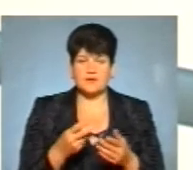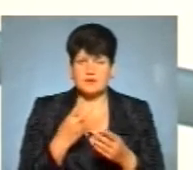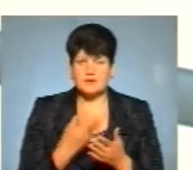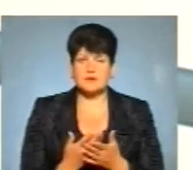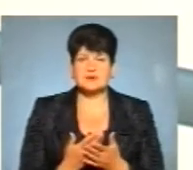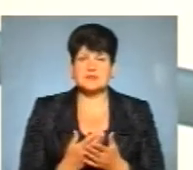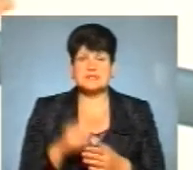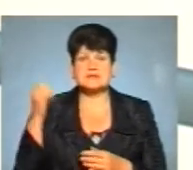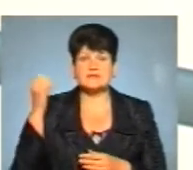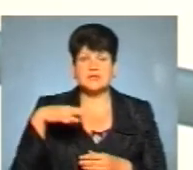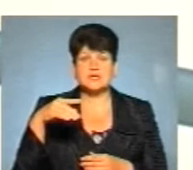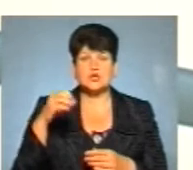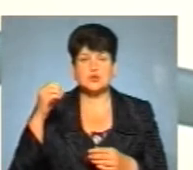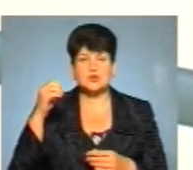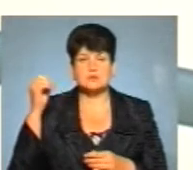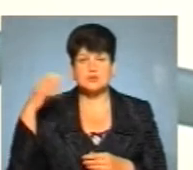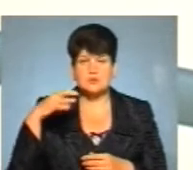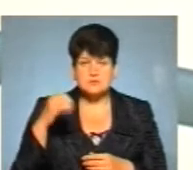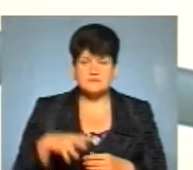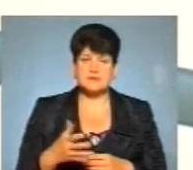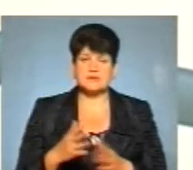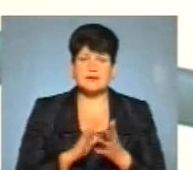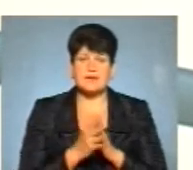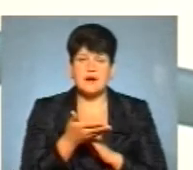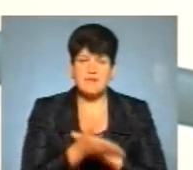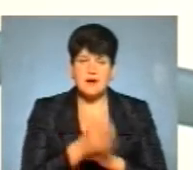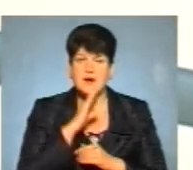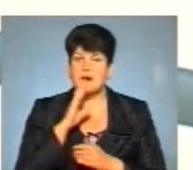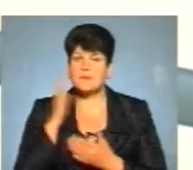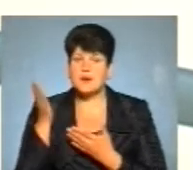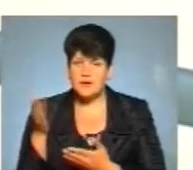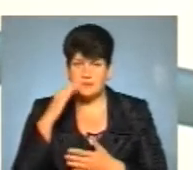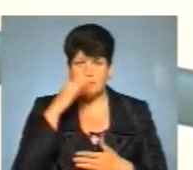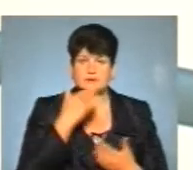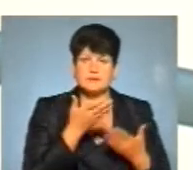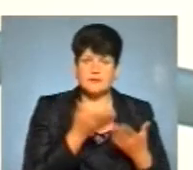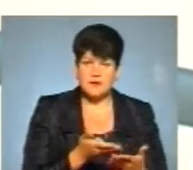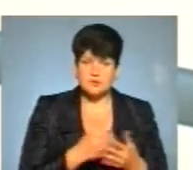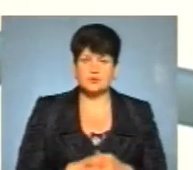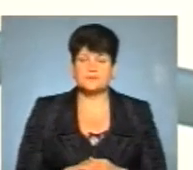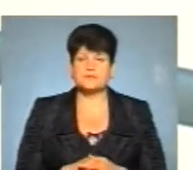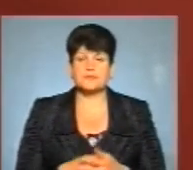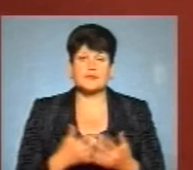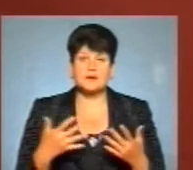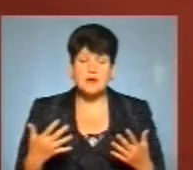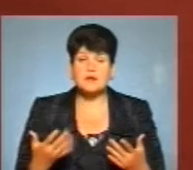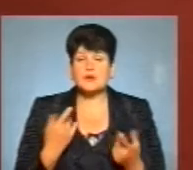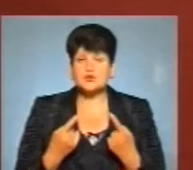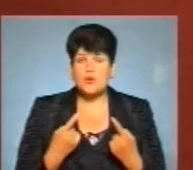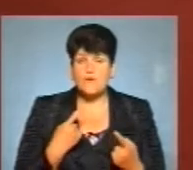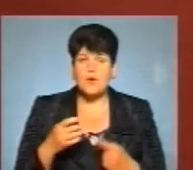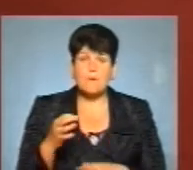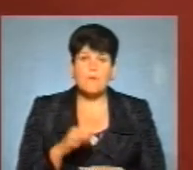Ось світить сонце, це трава, це небо, це мама, це тато і так далі. Але якщо ми говоримо про те,